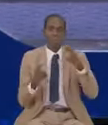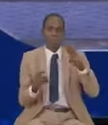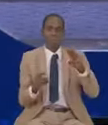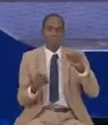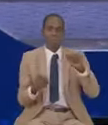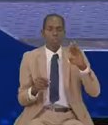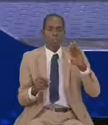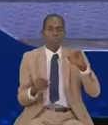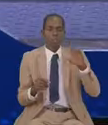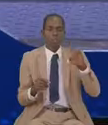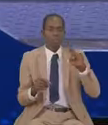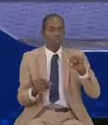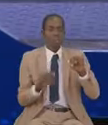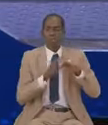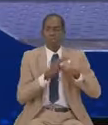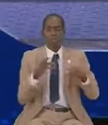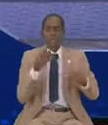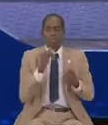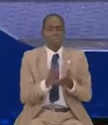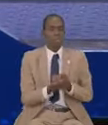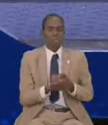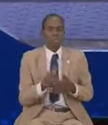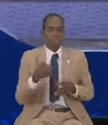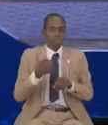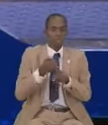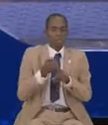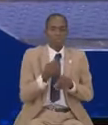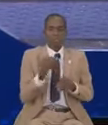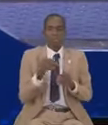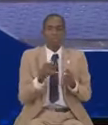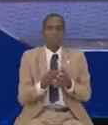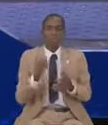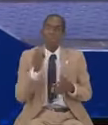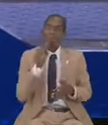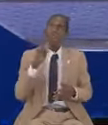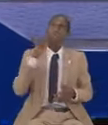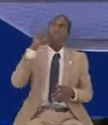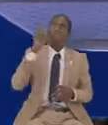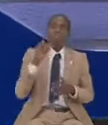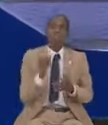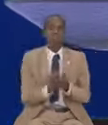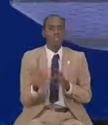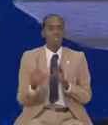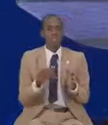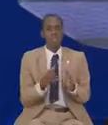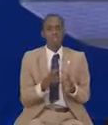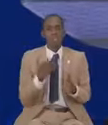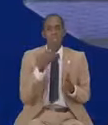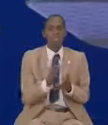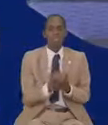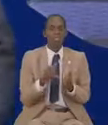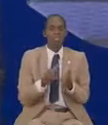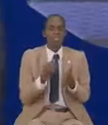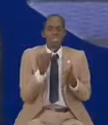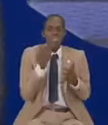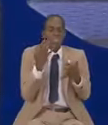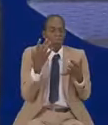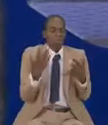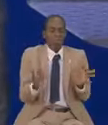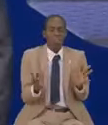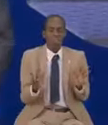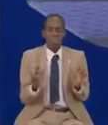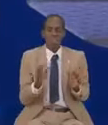c'est moi que c'est moi que je vous ai chassé ils étaient encore dans leur pays le Seigneur a dit que c'est faible il faut l'accepter que c'est